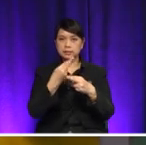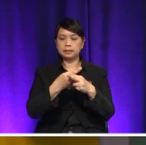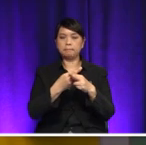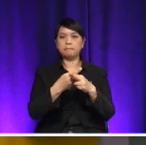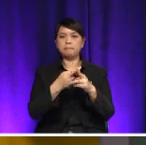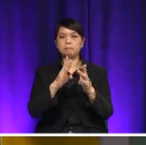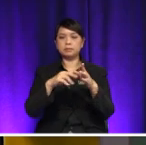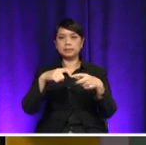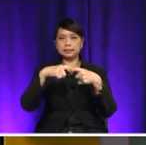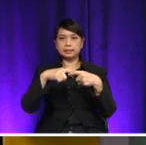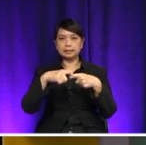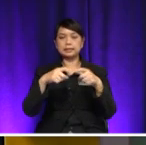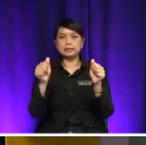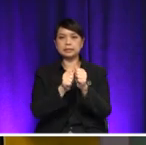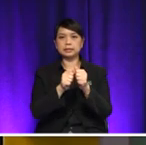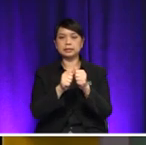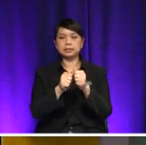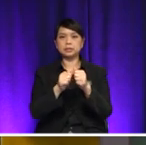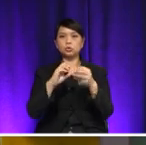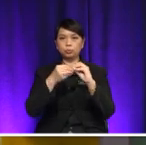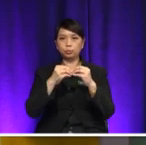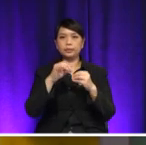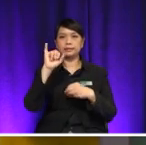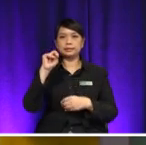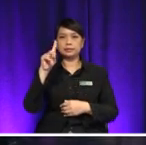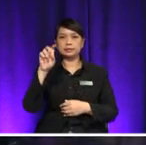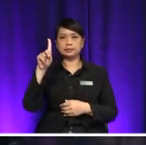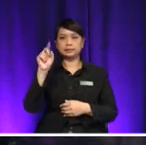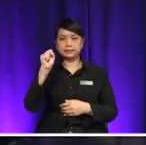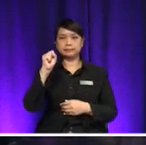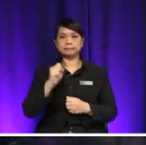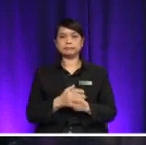nombo indeks gua bahas Alhamdulillah nampaknya